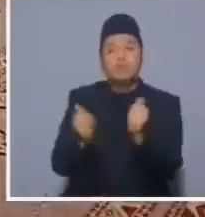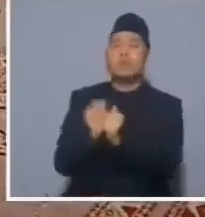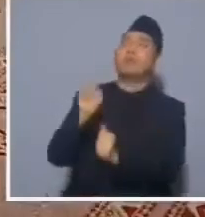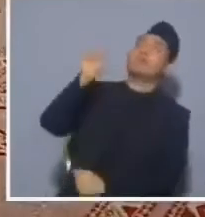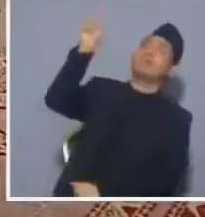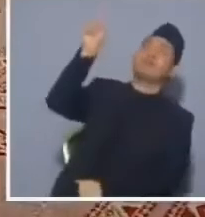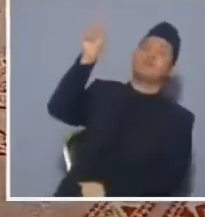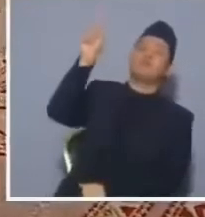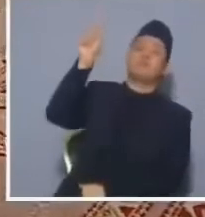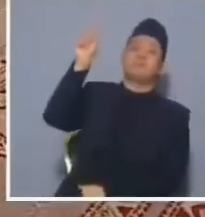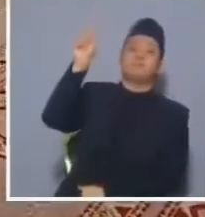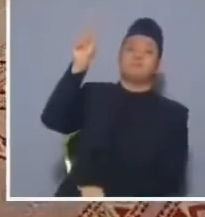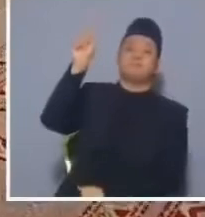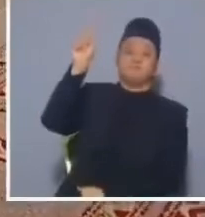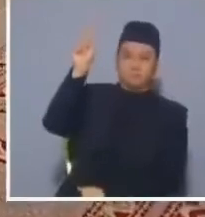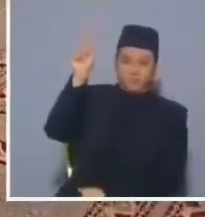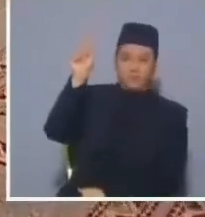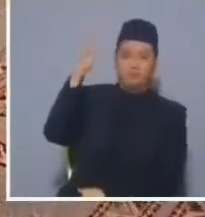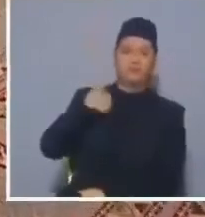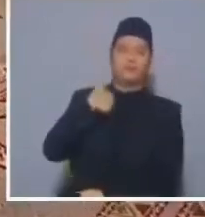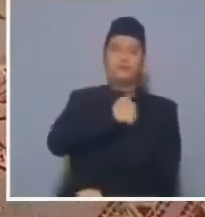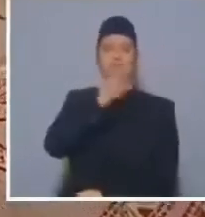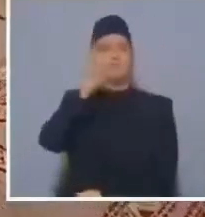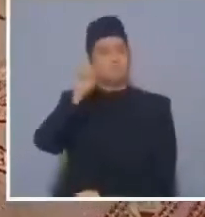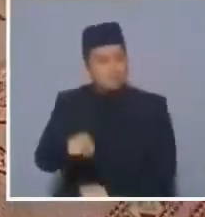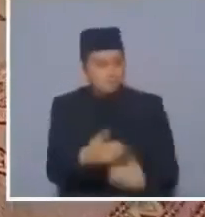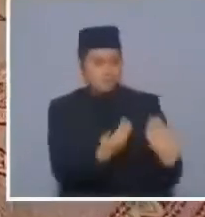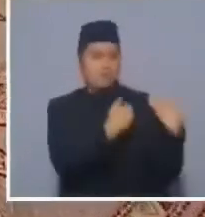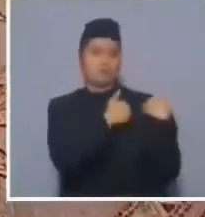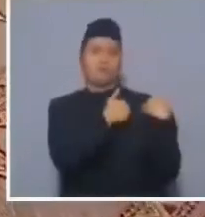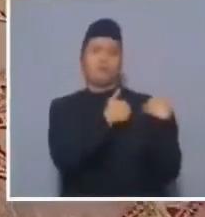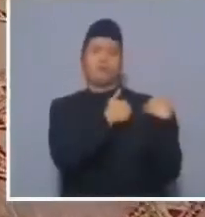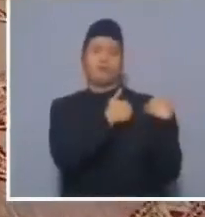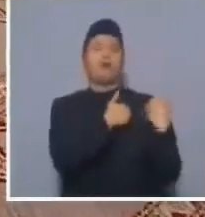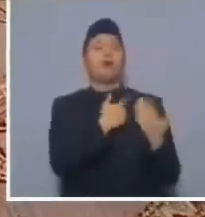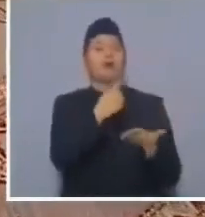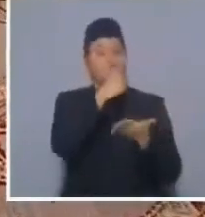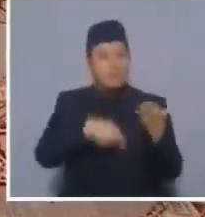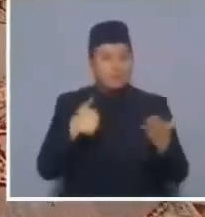kita bertanggungjawab apa yang kita tulis, apa yang kita rakam, apa yang kita cakap.